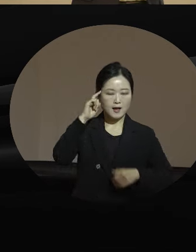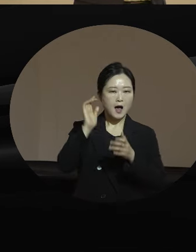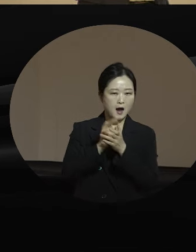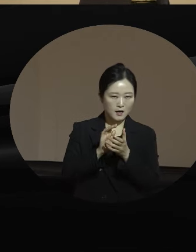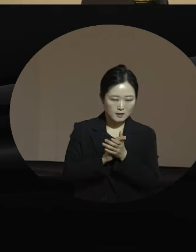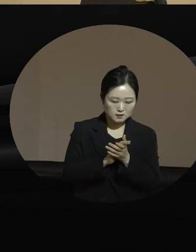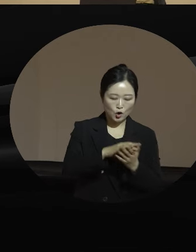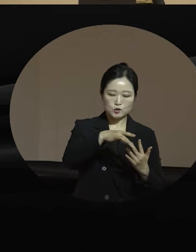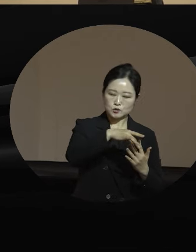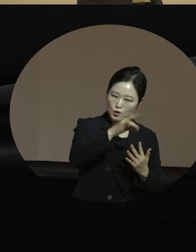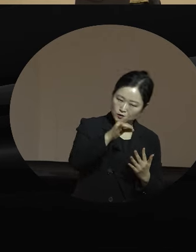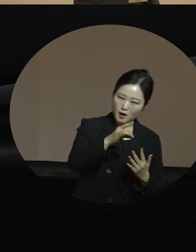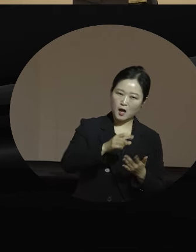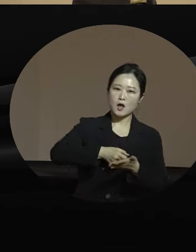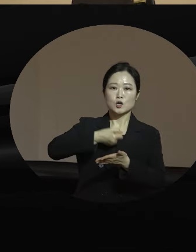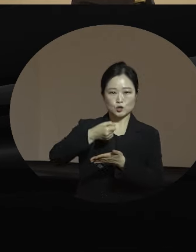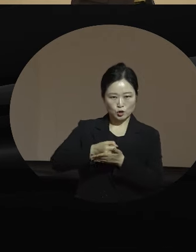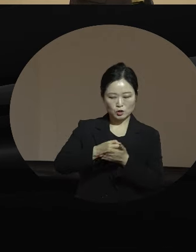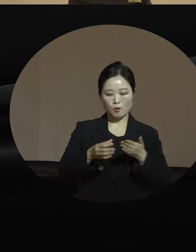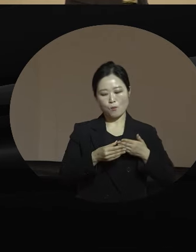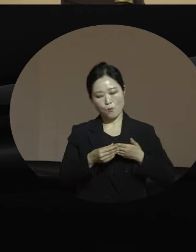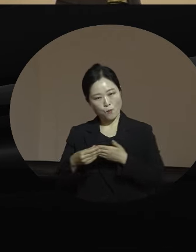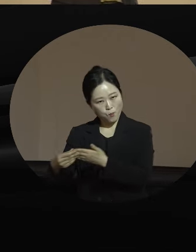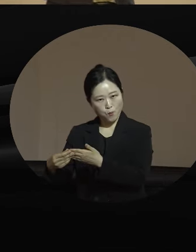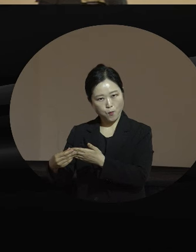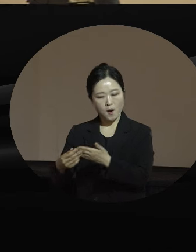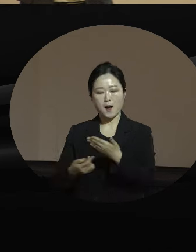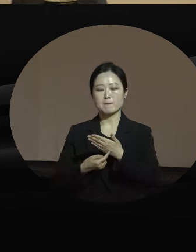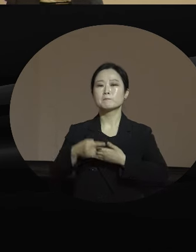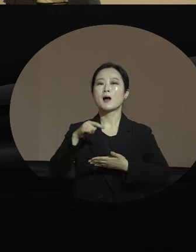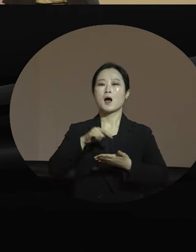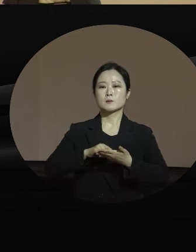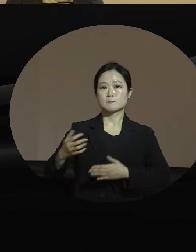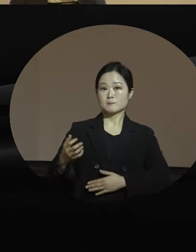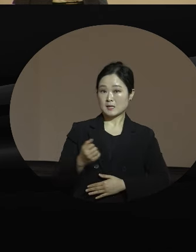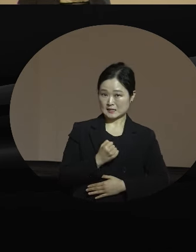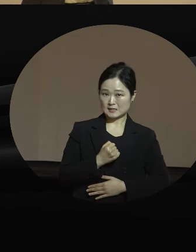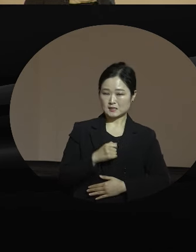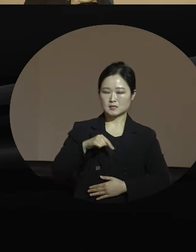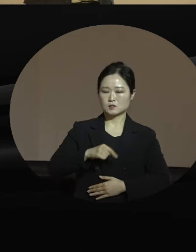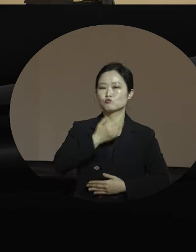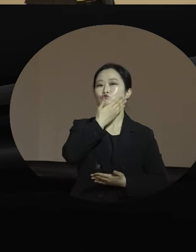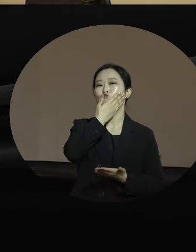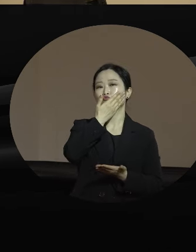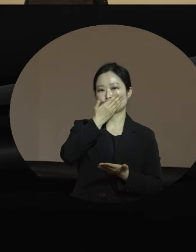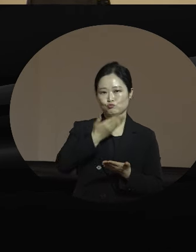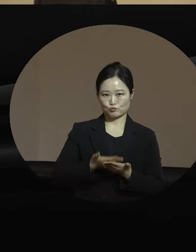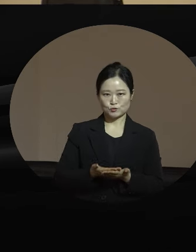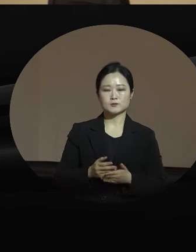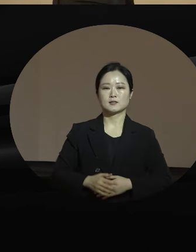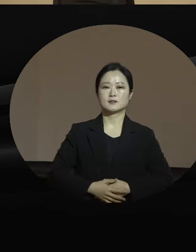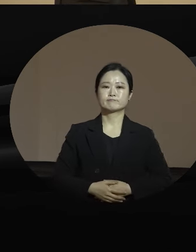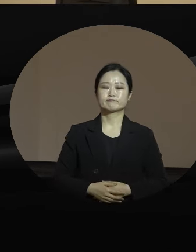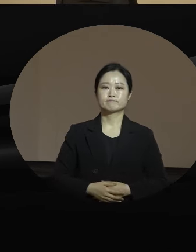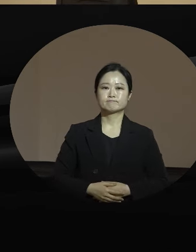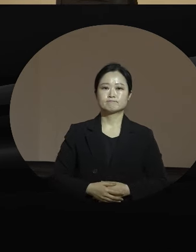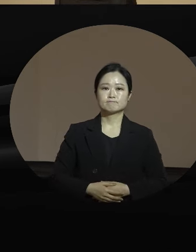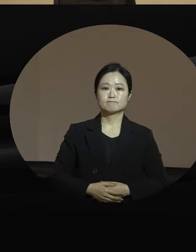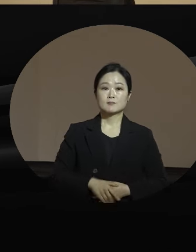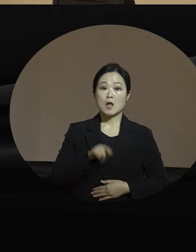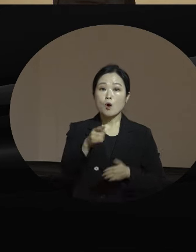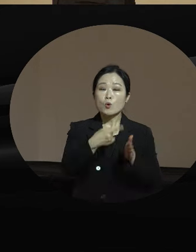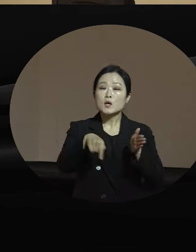조절하고 내가 관계 맺는 데 주도하는 이런 에이전틱 마인드를 만드는 게 기계가 많은 걸 대체하는 환경에서 굉장히 좋을 텐데